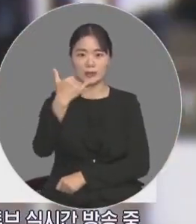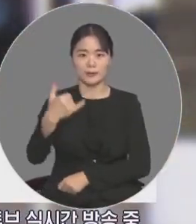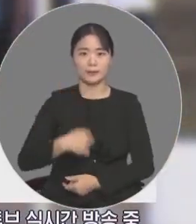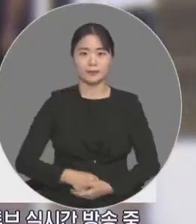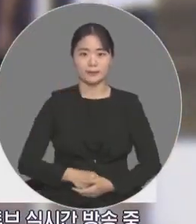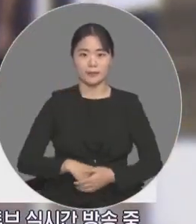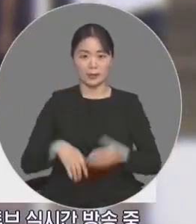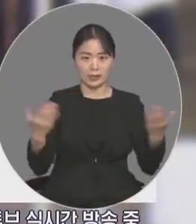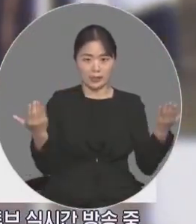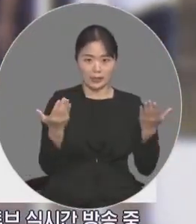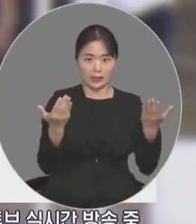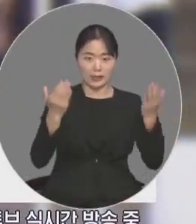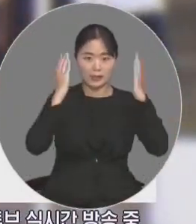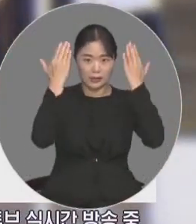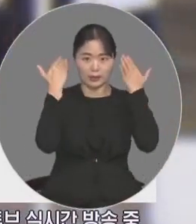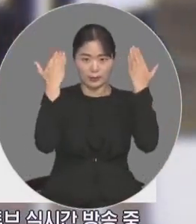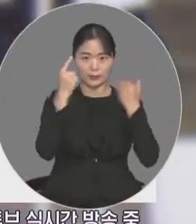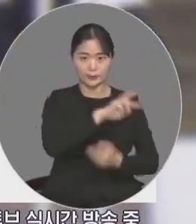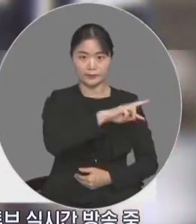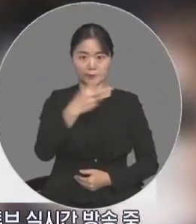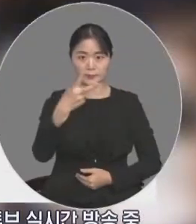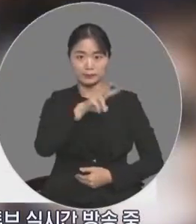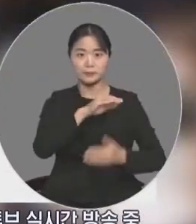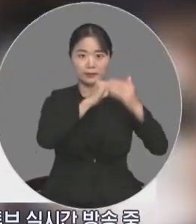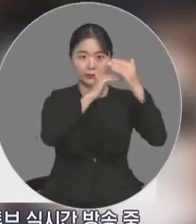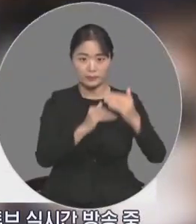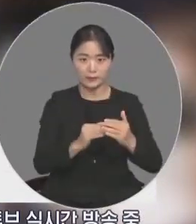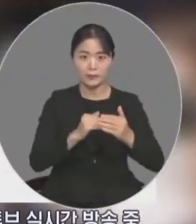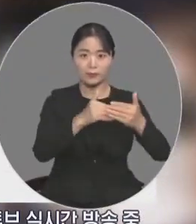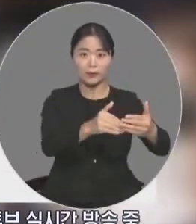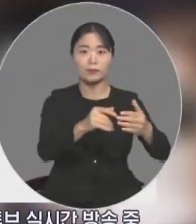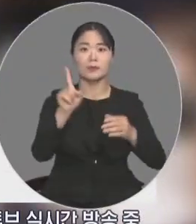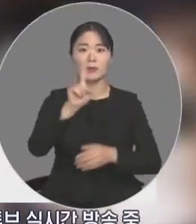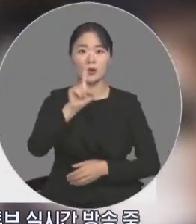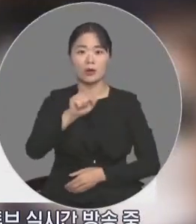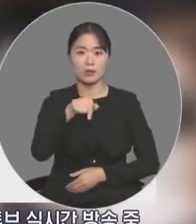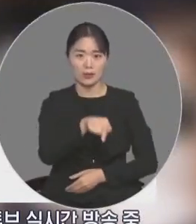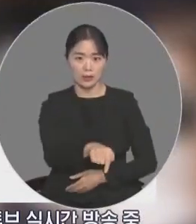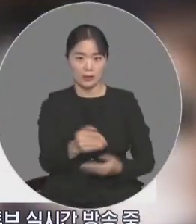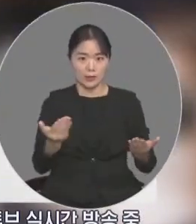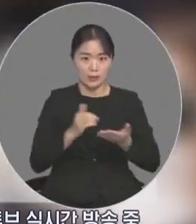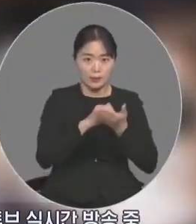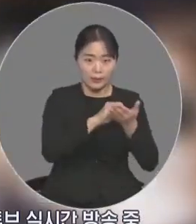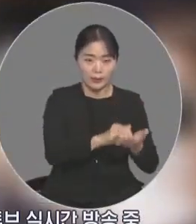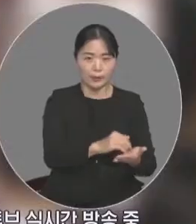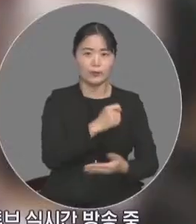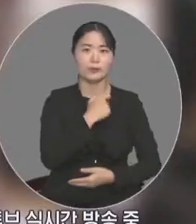전 입학제는 고등학교에 입학했으나 진로와 적성이 맞지 않는 학생들에게